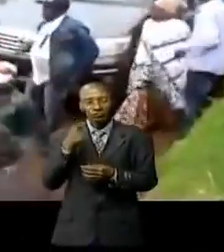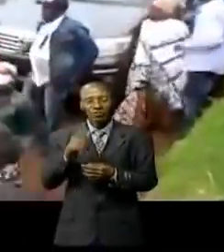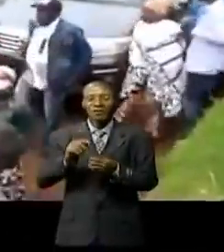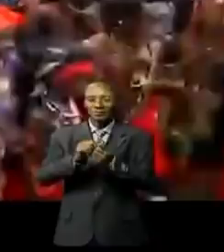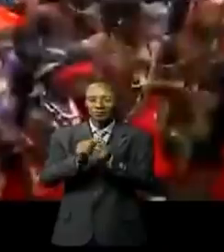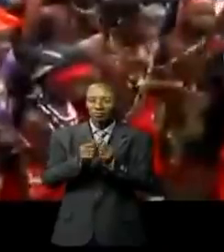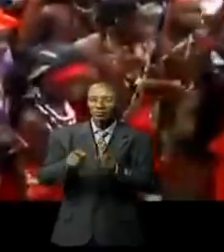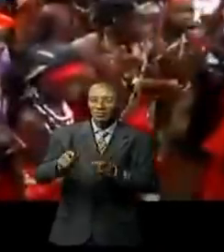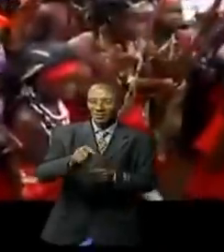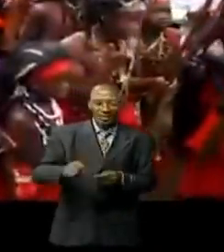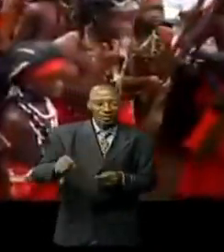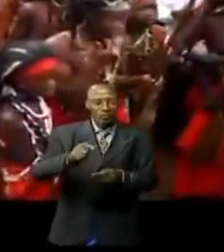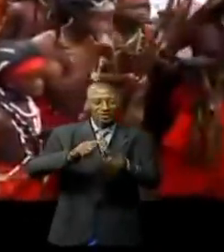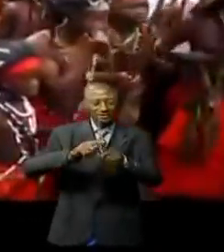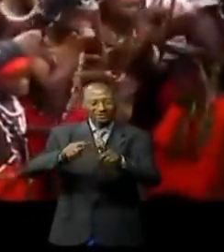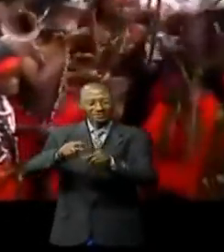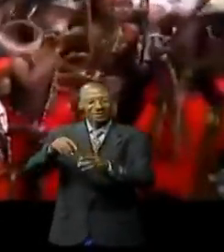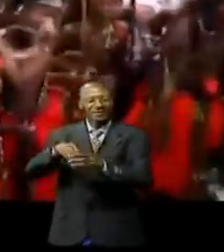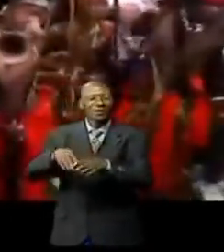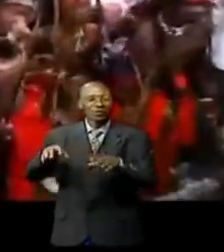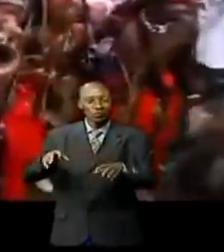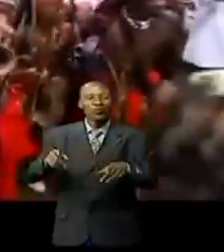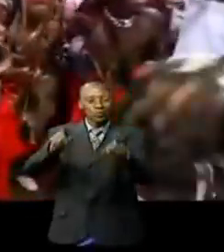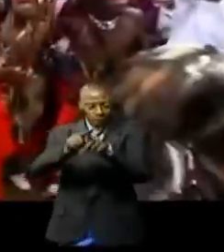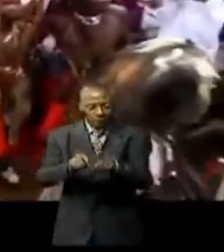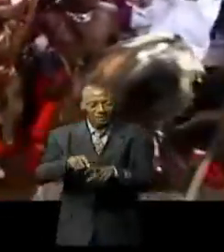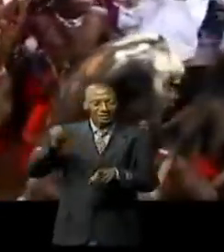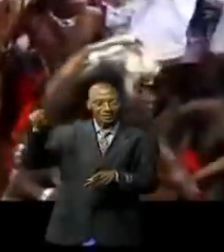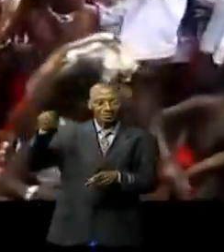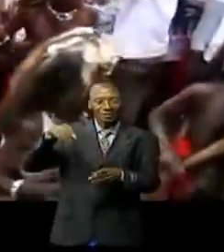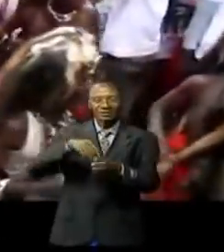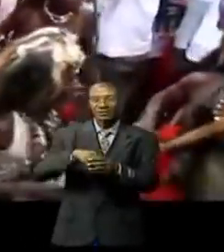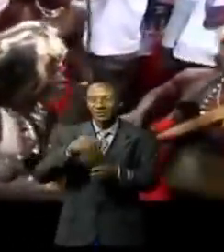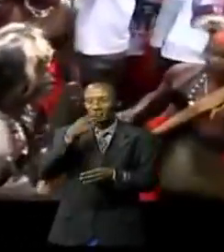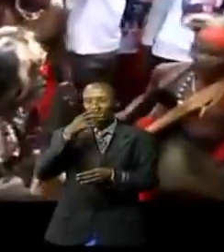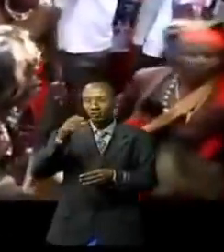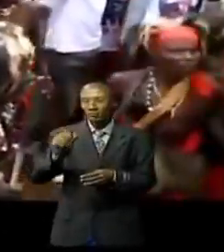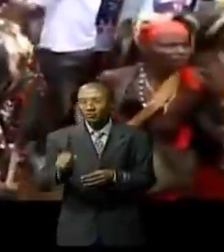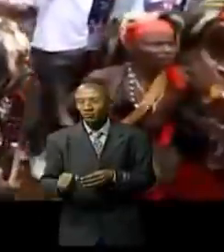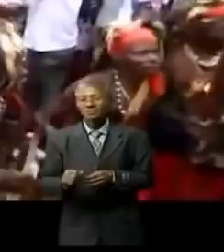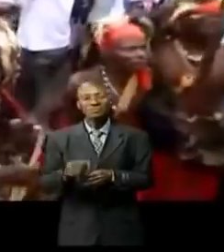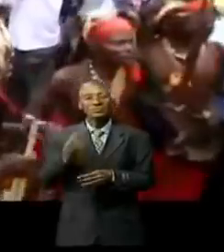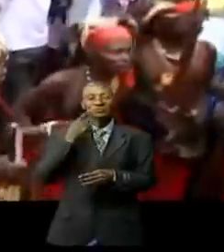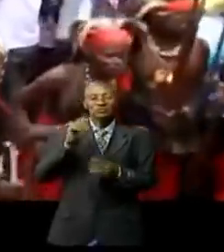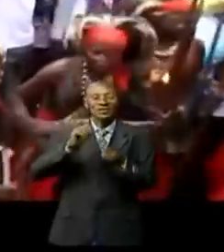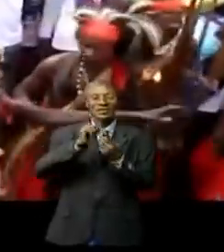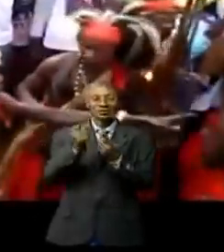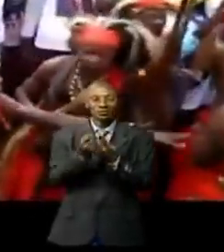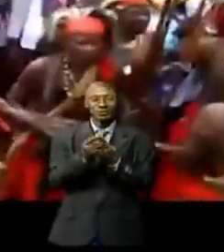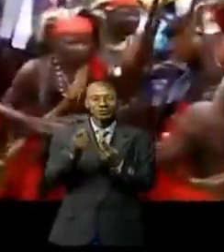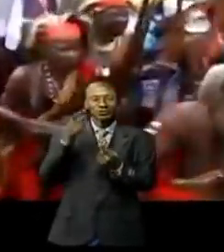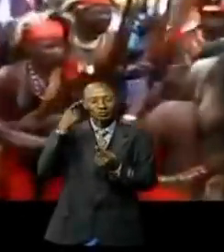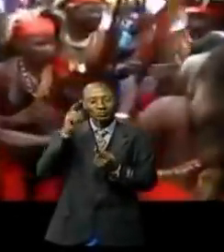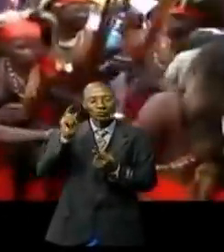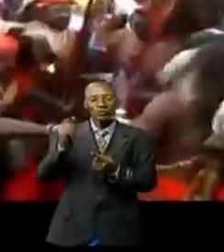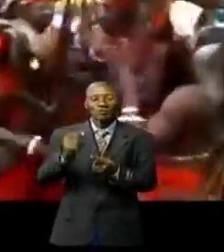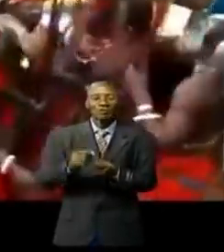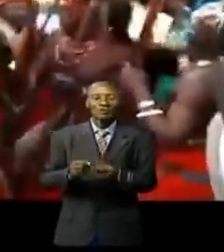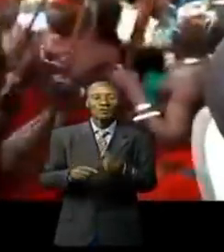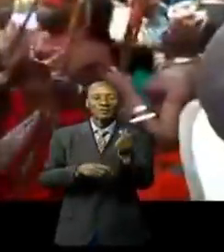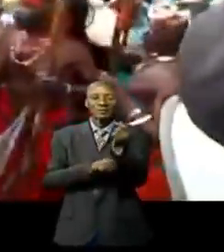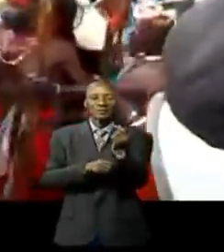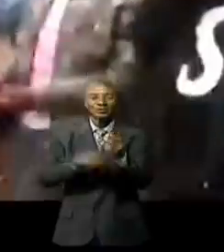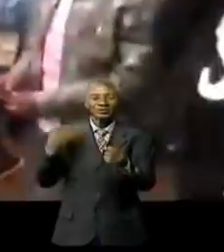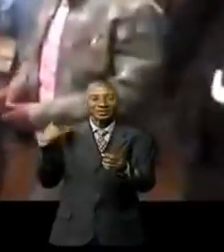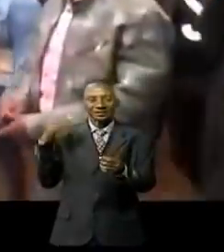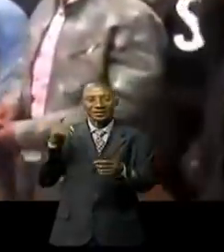RDC, les litiges de prise en compte des enseignants et fonctionnaires de la province du Sud Kivu sur la liste des